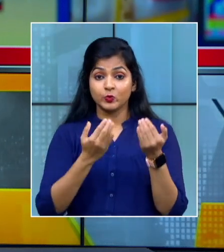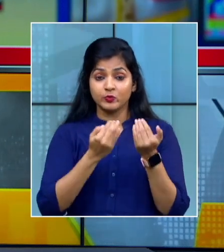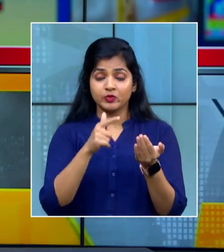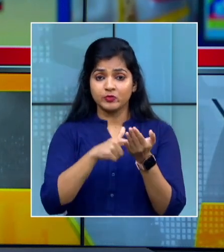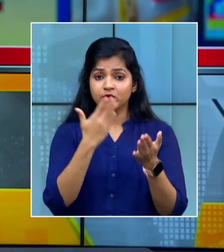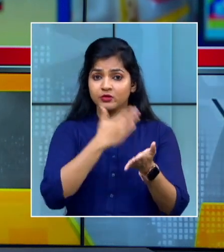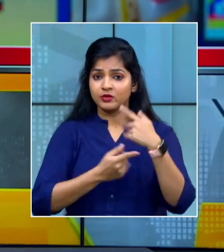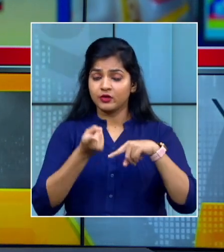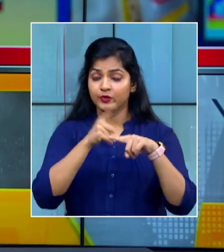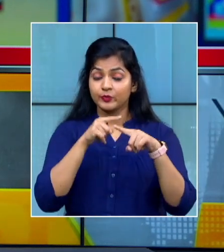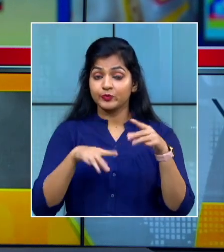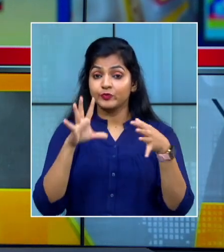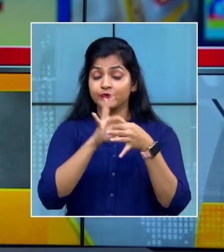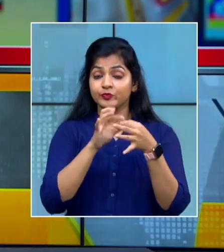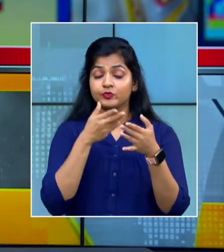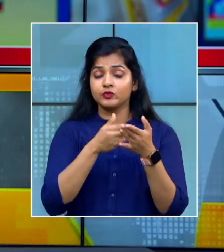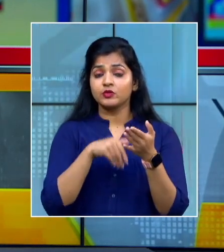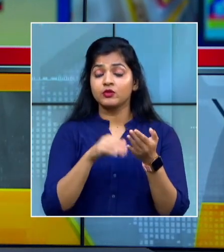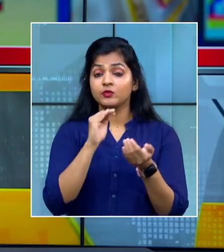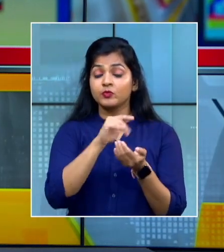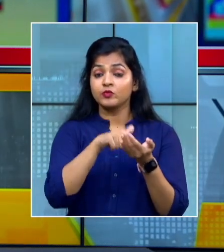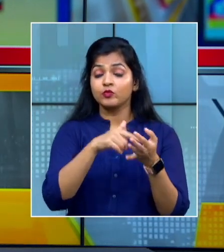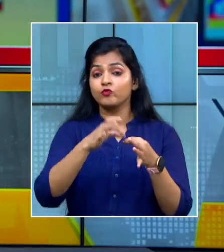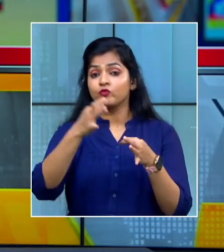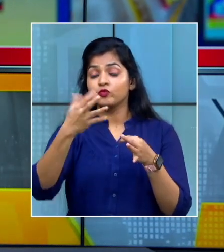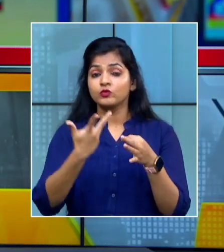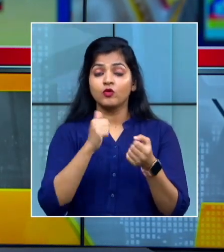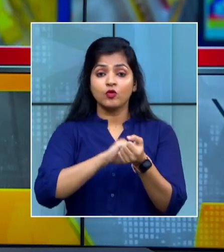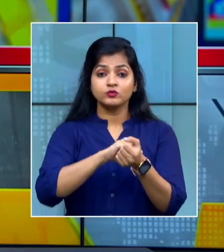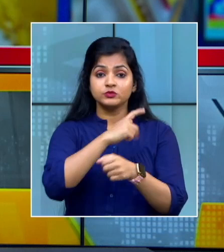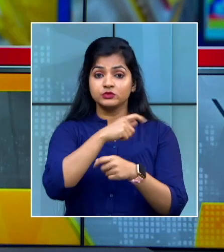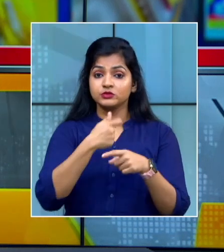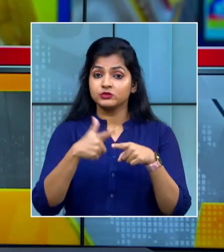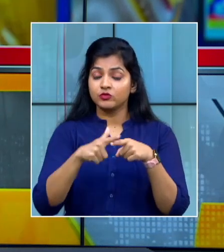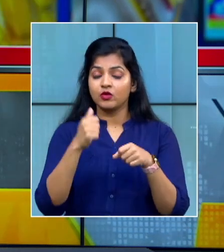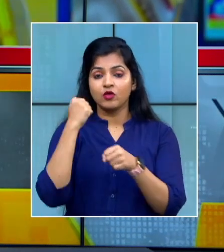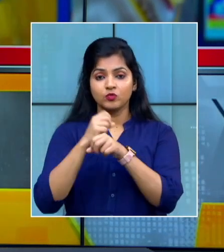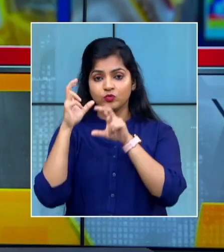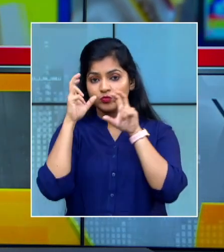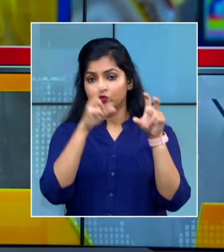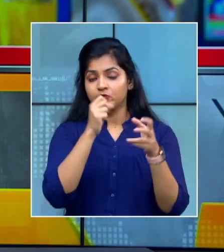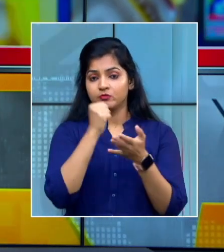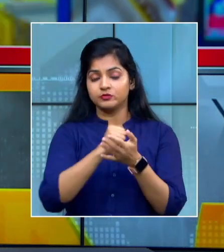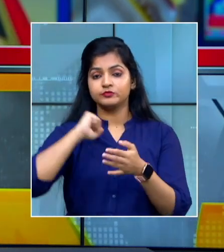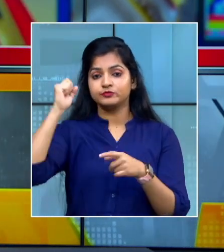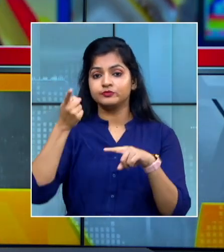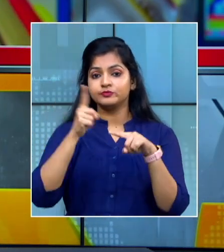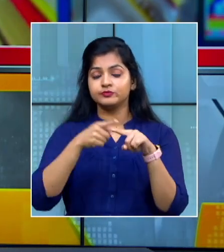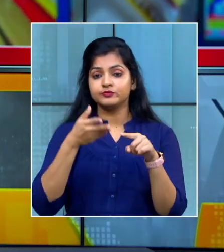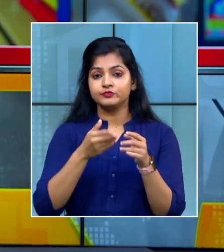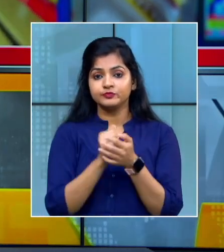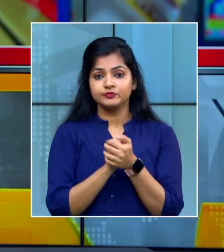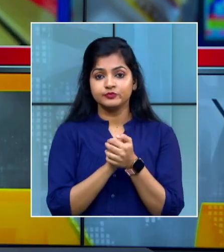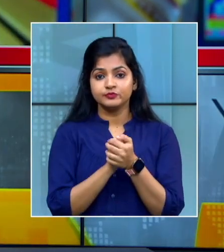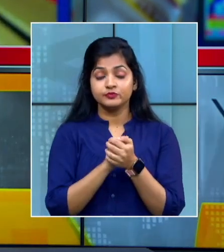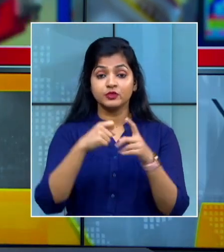വിഷയവുമായി ബന്ധപ്പെട്ട ആ സംഭവത്തിൽ ആ കുട്ടിയുടെ തുടർ ചികിത്സകൾ ഏറ്റെടുക്കാൻ സർക്കാർ തയ്യാറാകണം എന്നതടക്കമുള്ള ആവശ്യങ്ങൾ ഉന്നയിച്ചുകൊണ്ടാണ് പ്രതിഷേധം